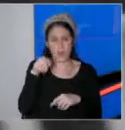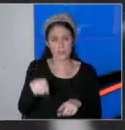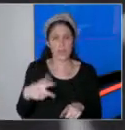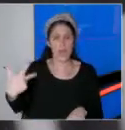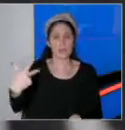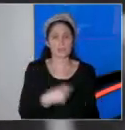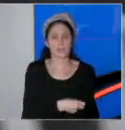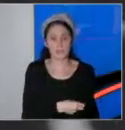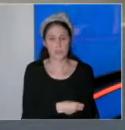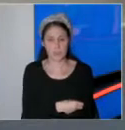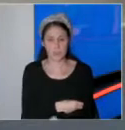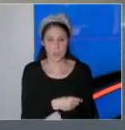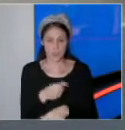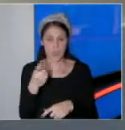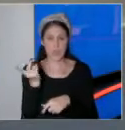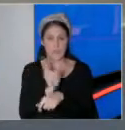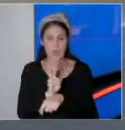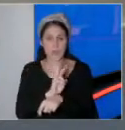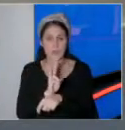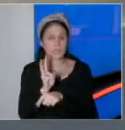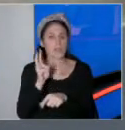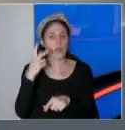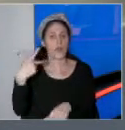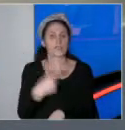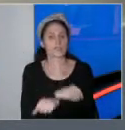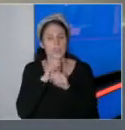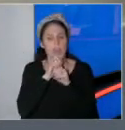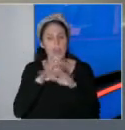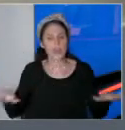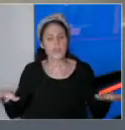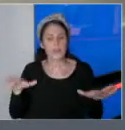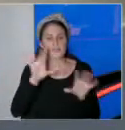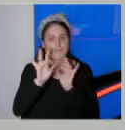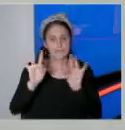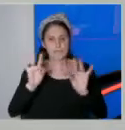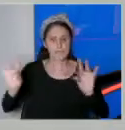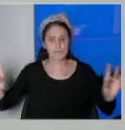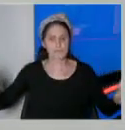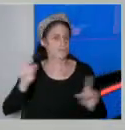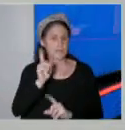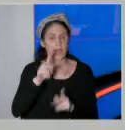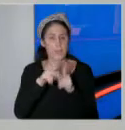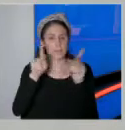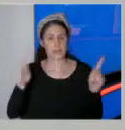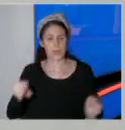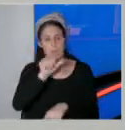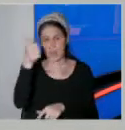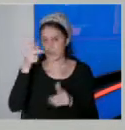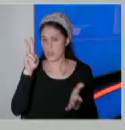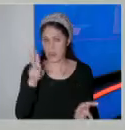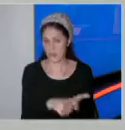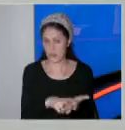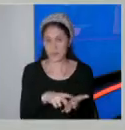החיסון המלאכותי, לא חיסון העדר הטבעי, שאחד מדביק את השני, זה הפתרון הכי נכון,